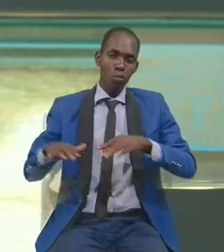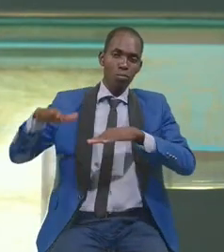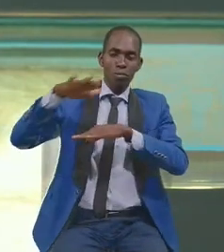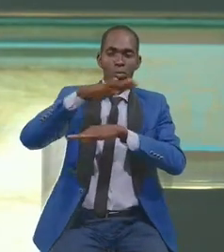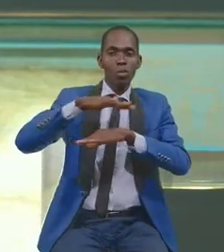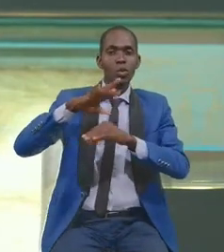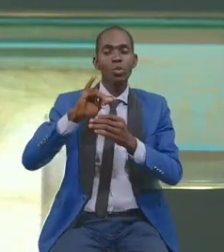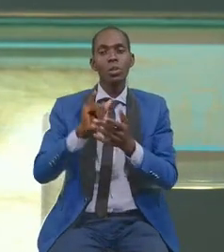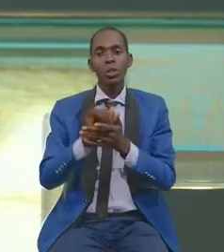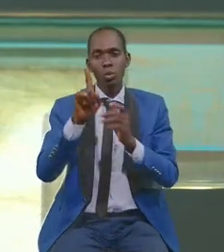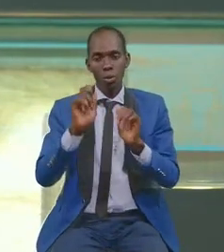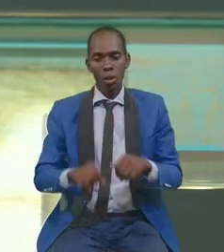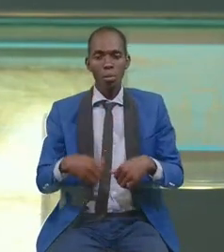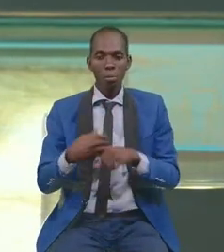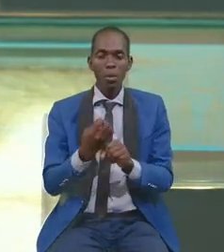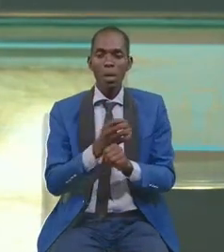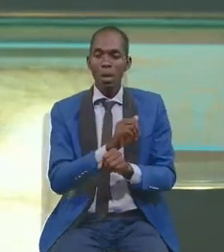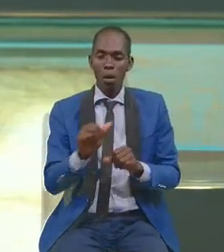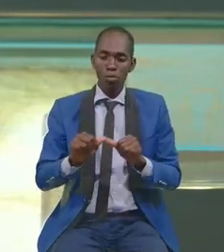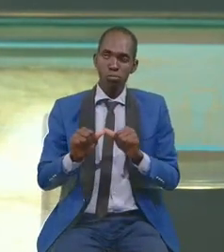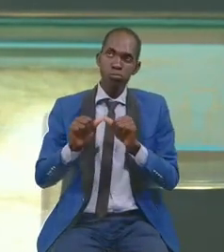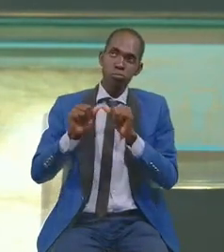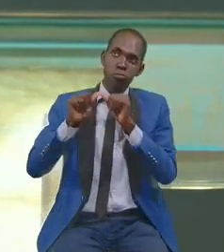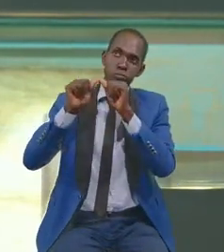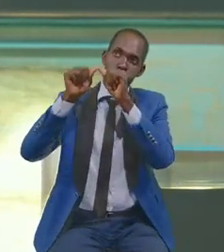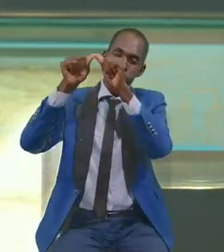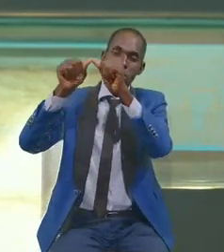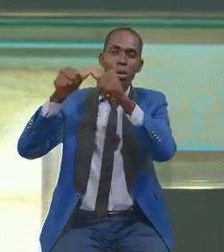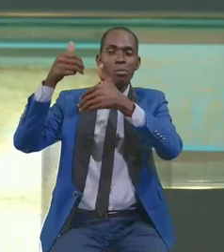du bas vers le haut, afin de faire un progrès